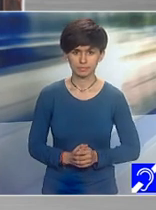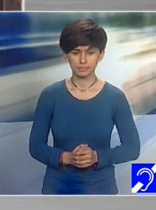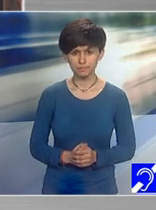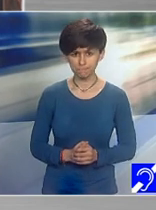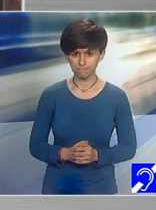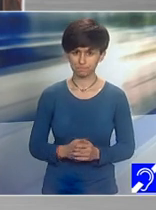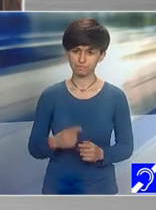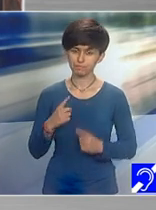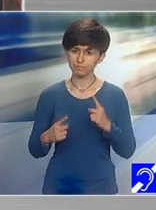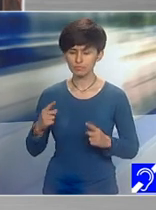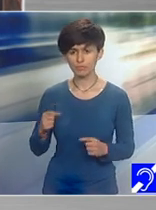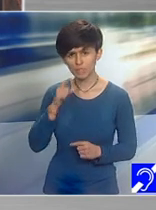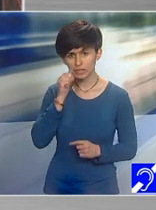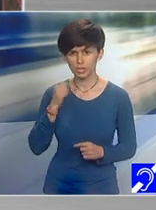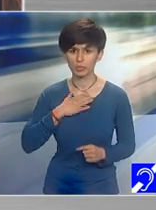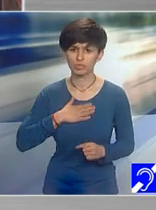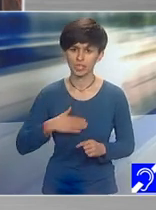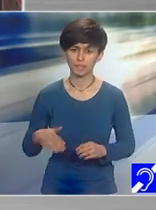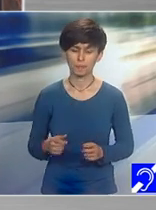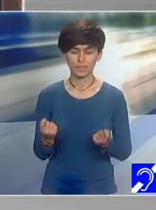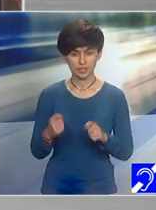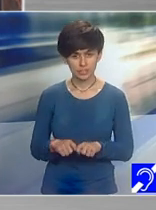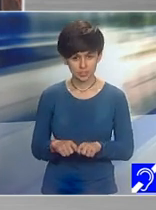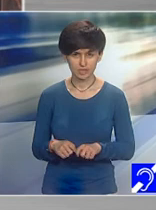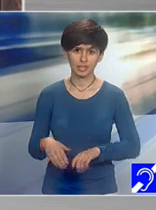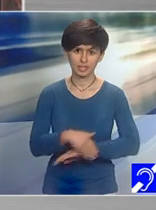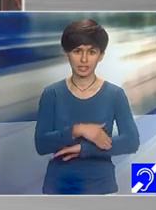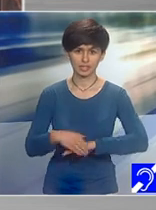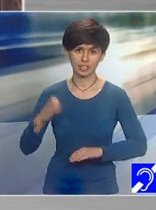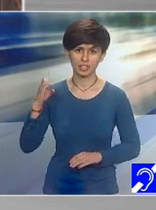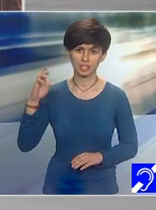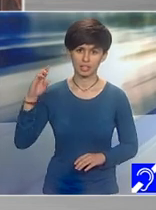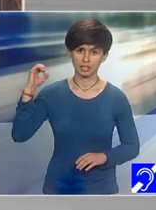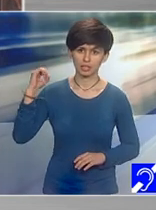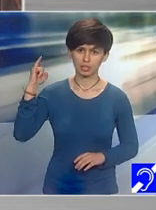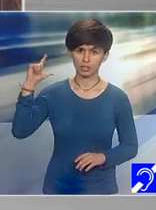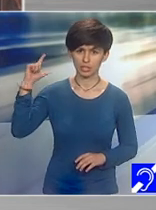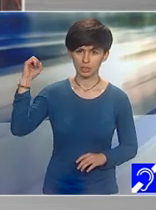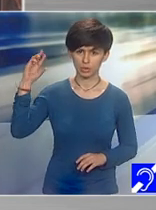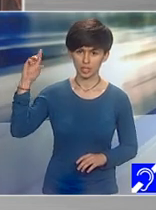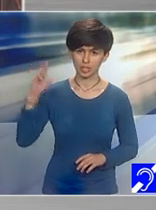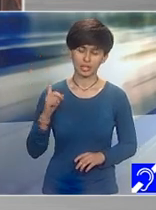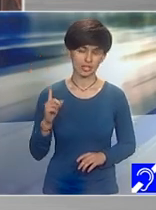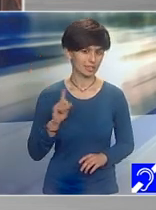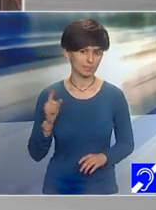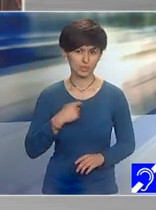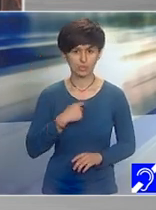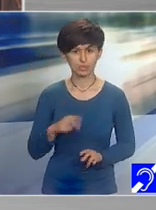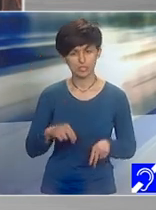frumos pentru toată lumea, am avea un centru impecabil, dar nu putem să mutăm încă două benzi pe o singură